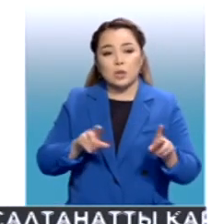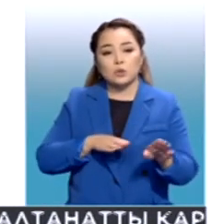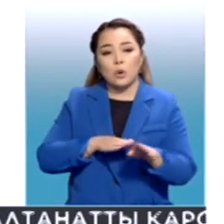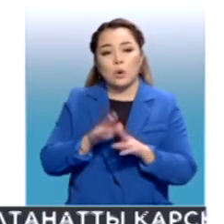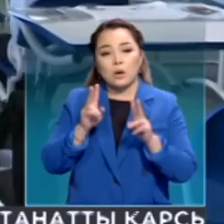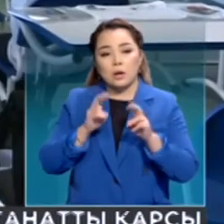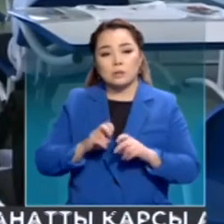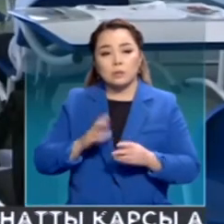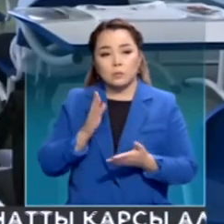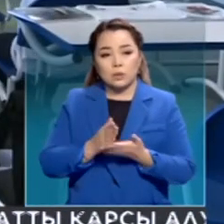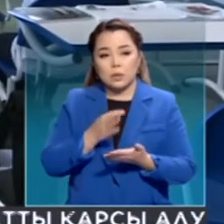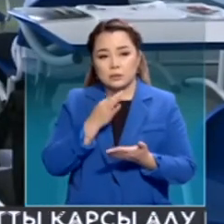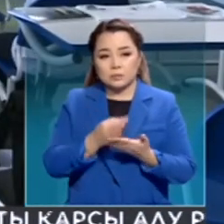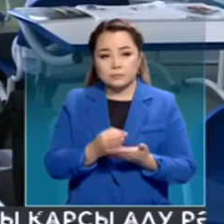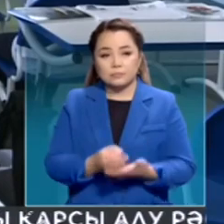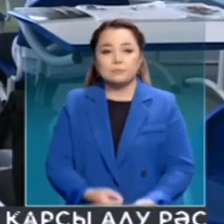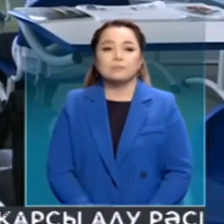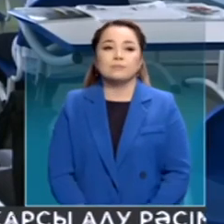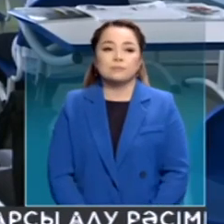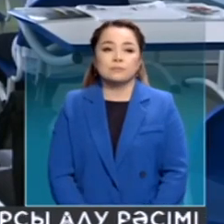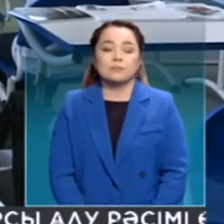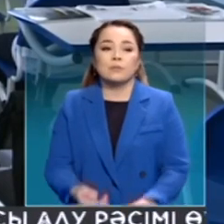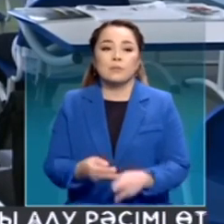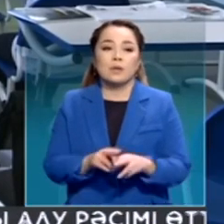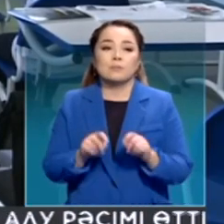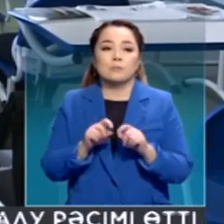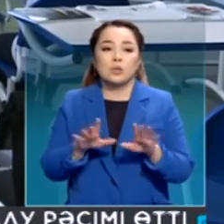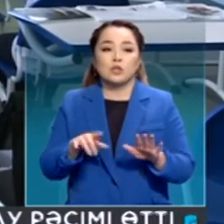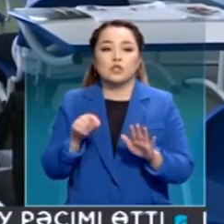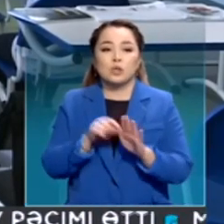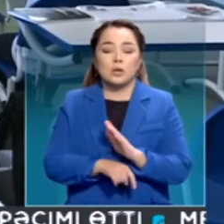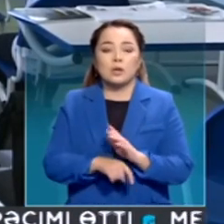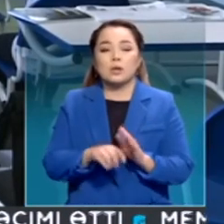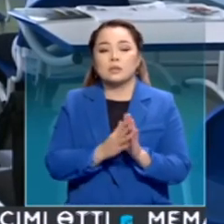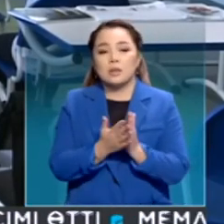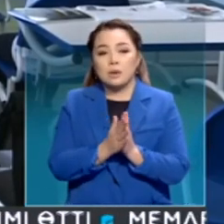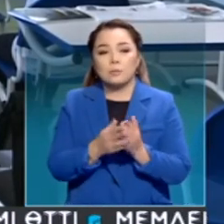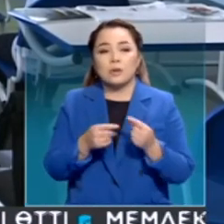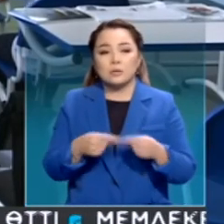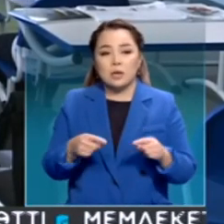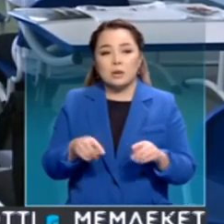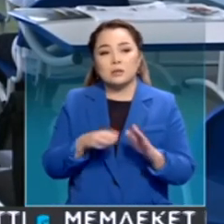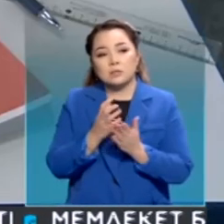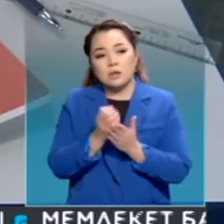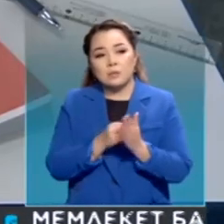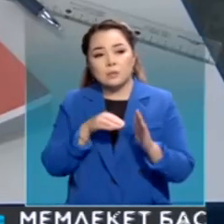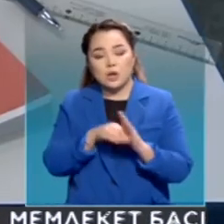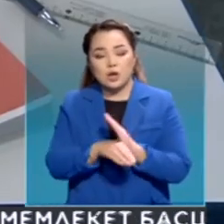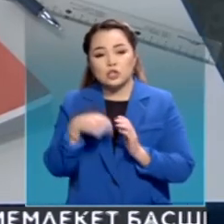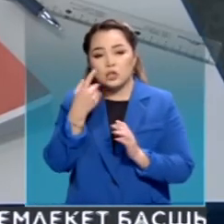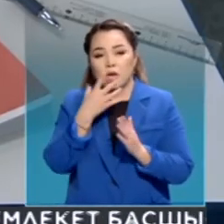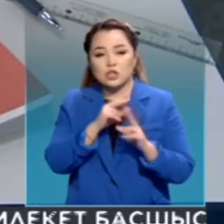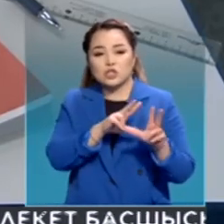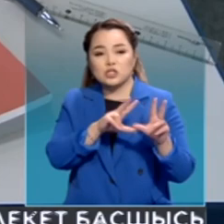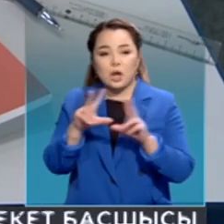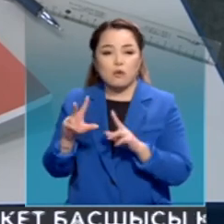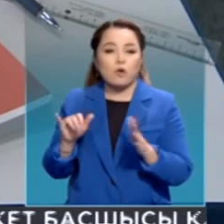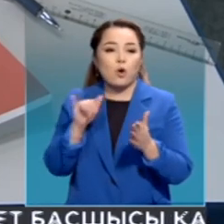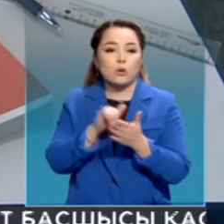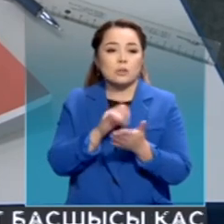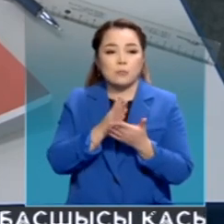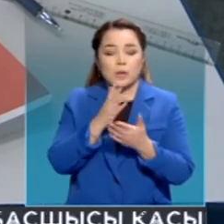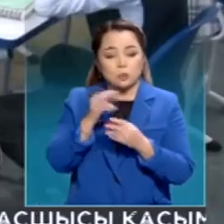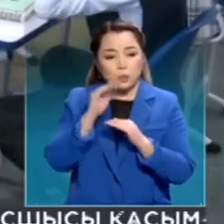толығымен қарастырдық. Сондай-ақ, мектеп ішінде оқулықтар мен жеке заттарды сақтауға арналған жеке шкафтар орнатылады.